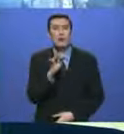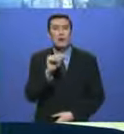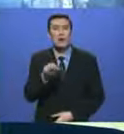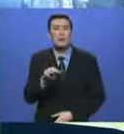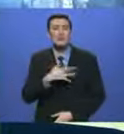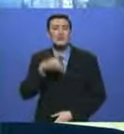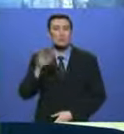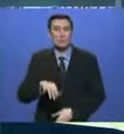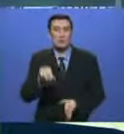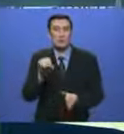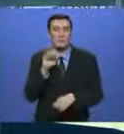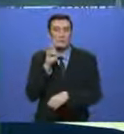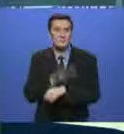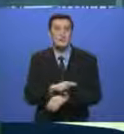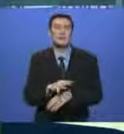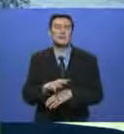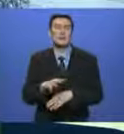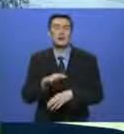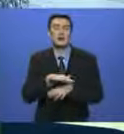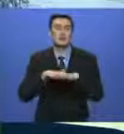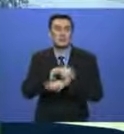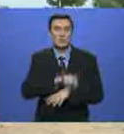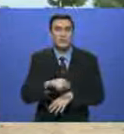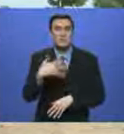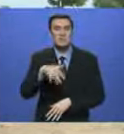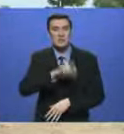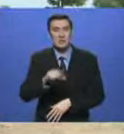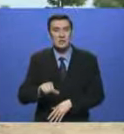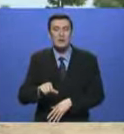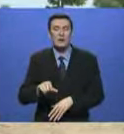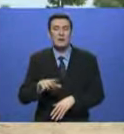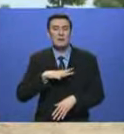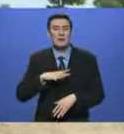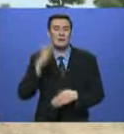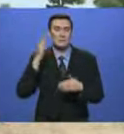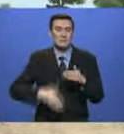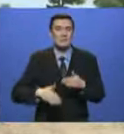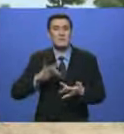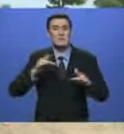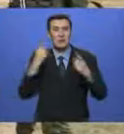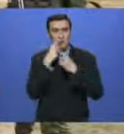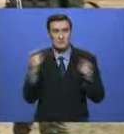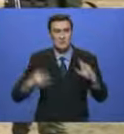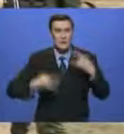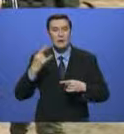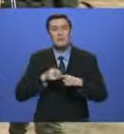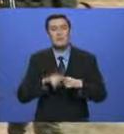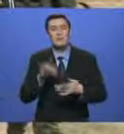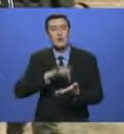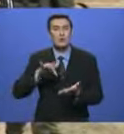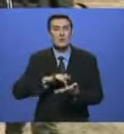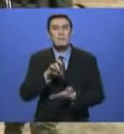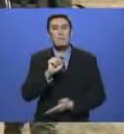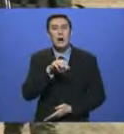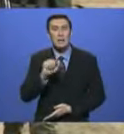жестоко расправились с мирными жителями. Видео казни около полусотни человек радикалы выложили в интернет. Предположительно, кадры были сделаны в городе